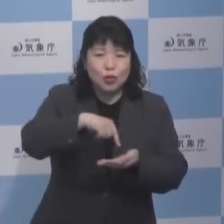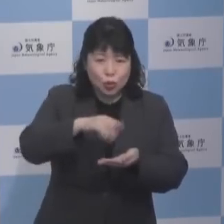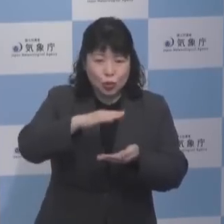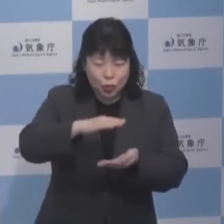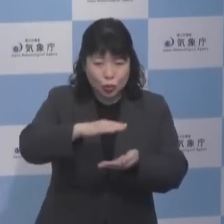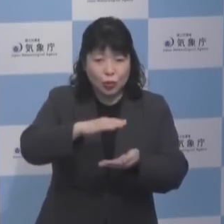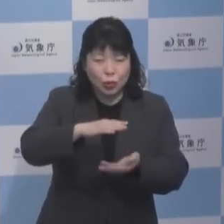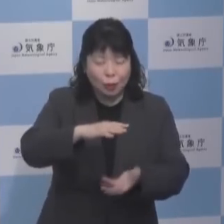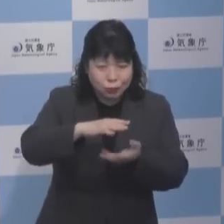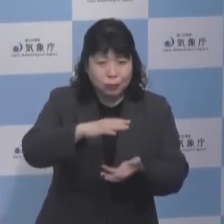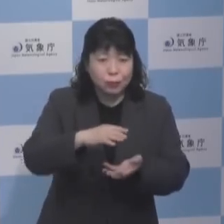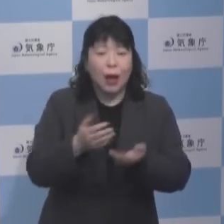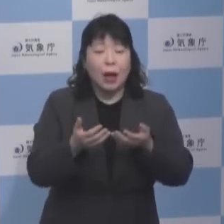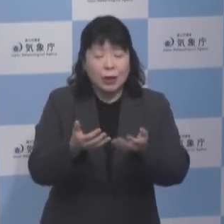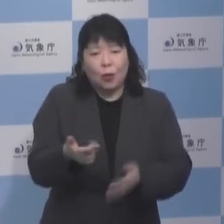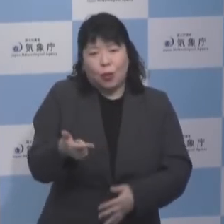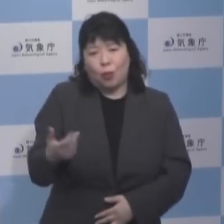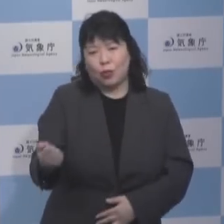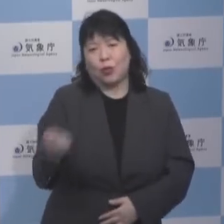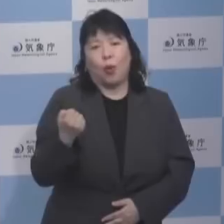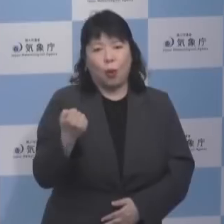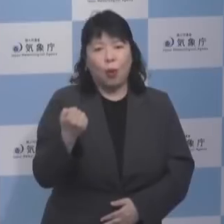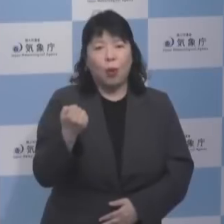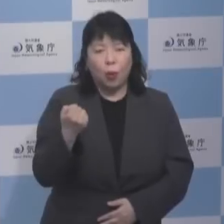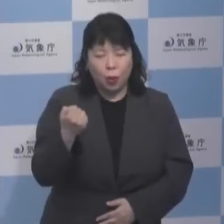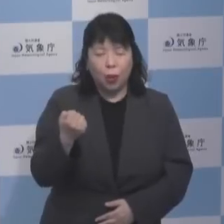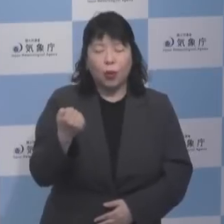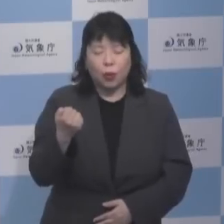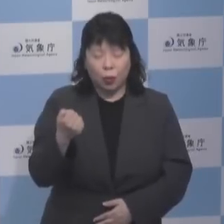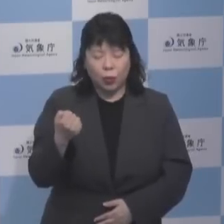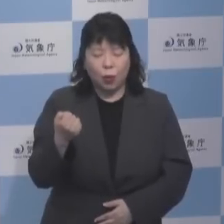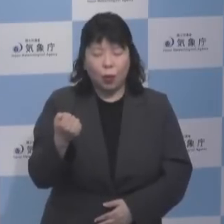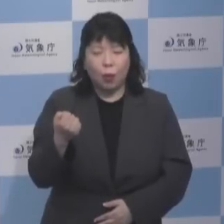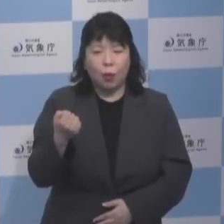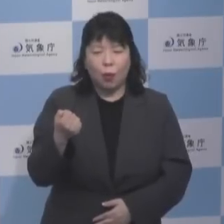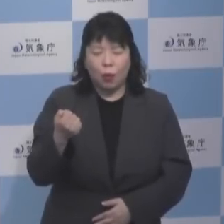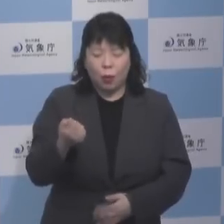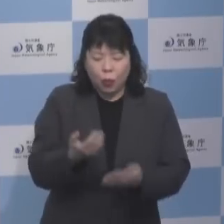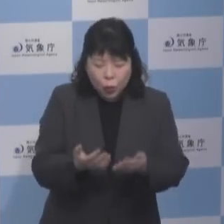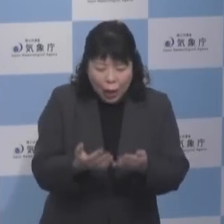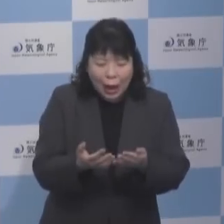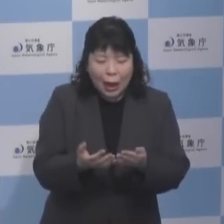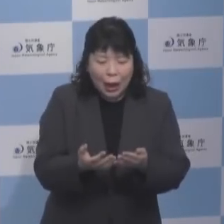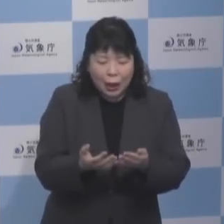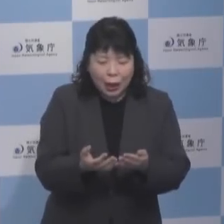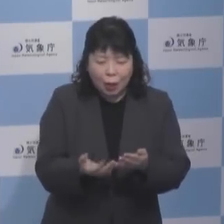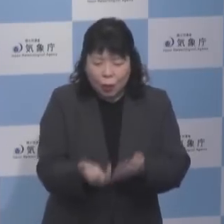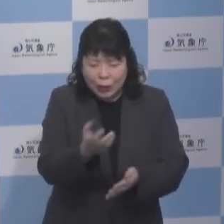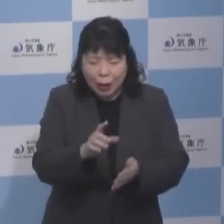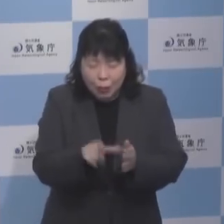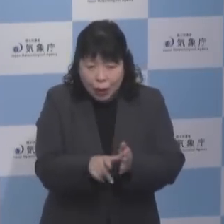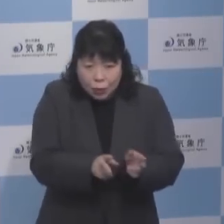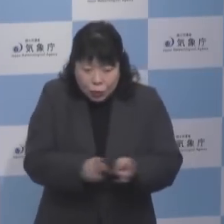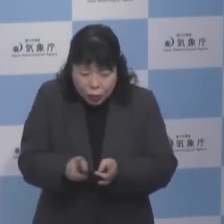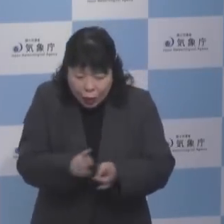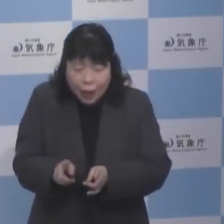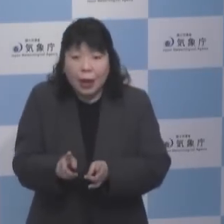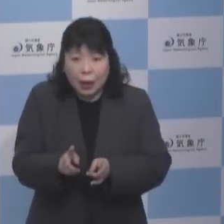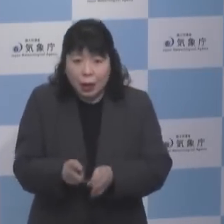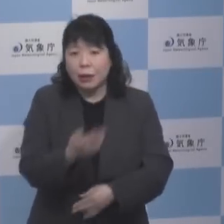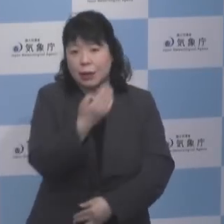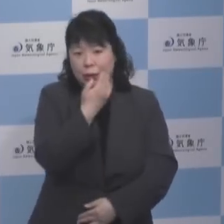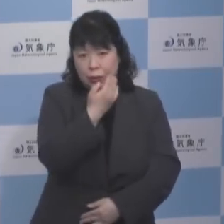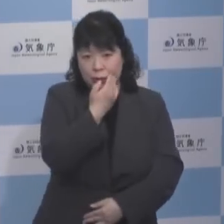震度6強という強い揺れですので、そういった揺れへの備えというのがまず第一に来ると思います。一方で発生場所によっては